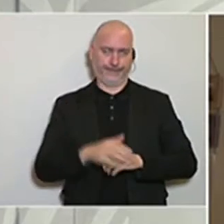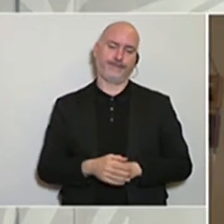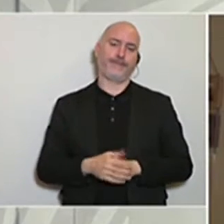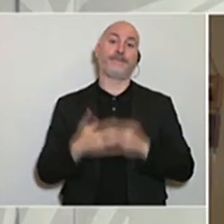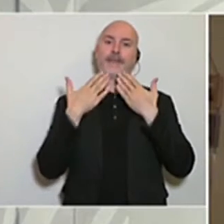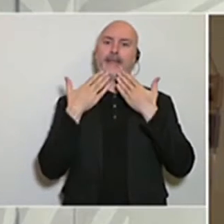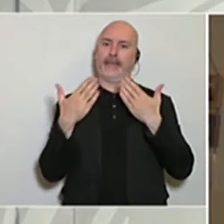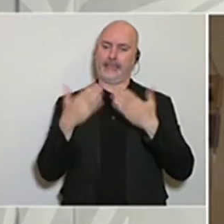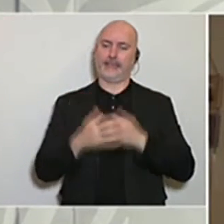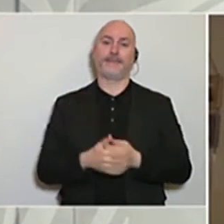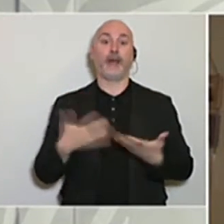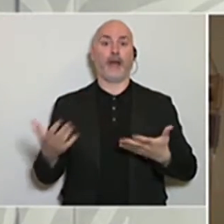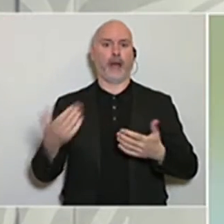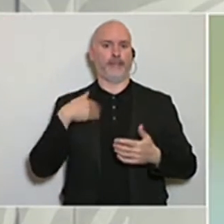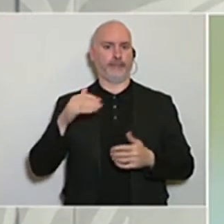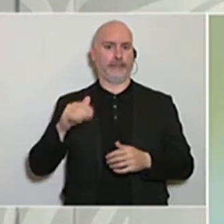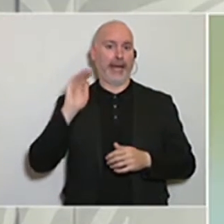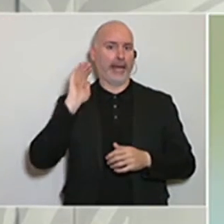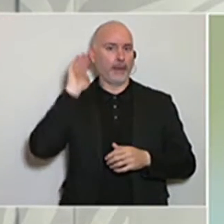Joan Puig, a larepublica.cat.